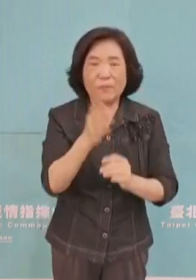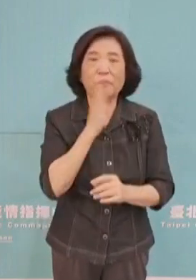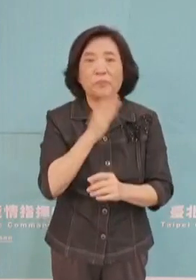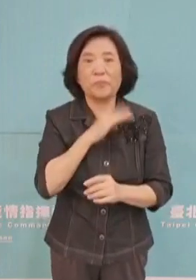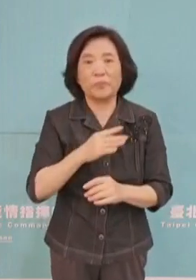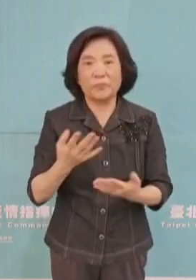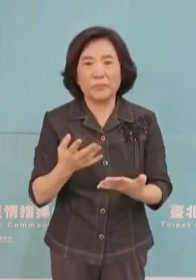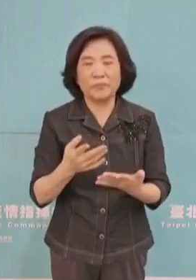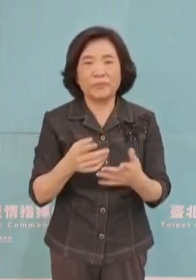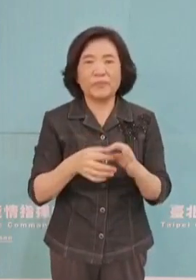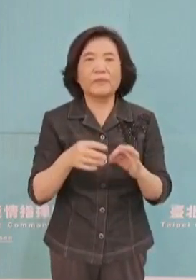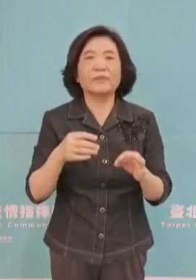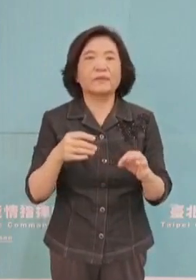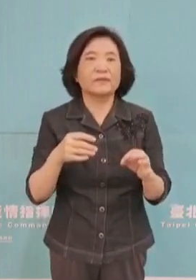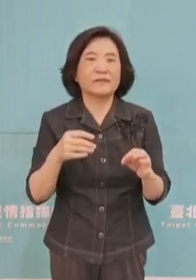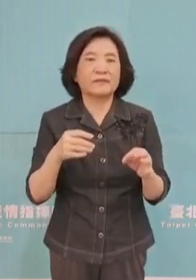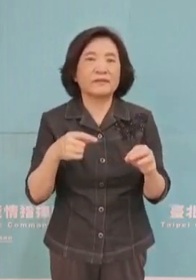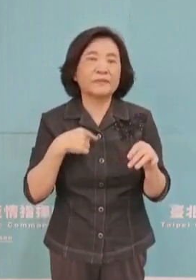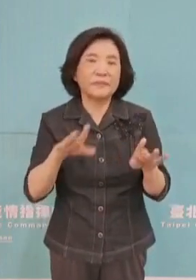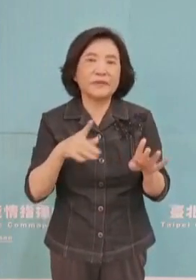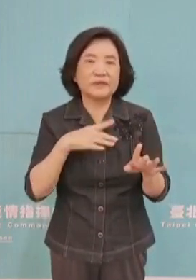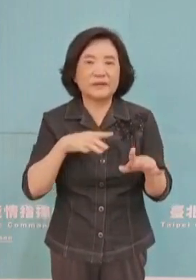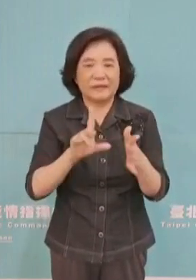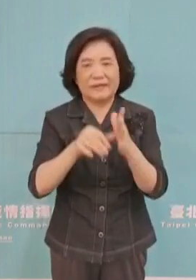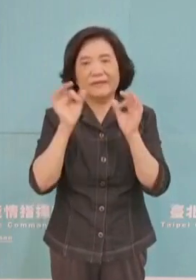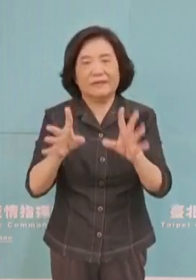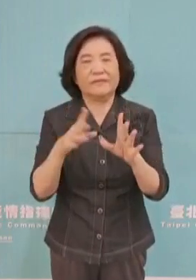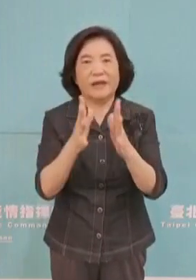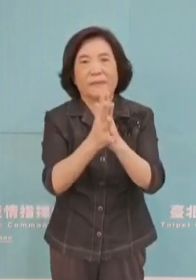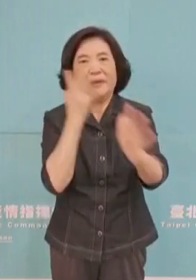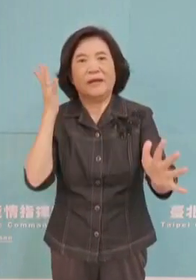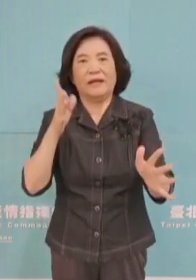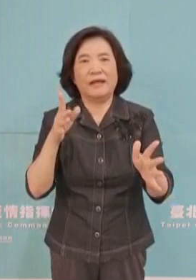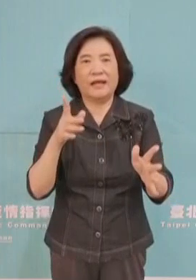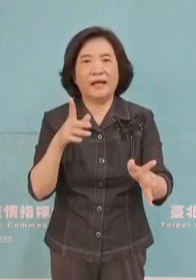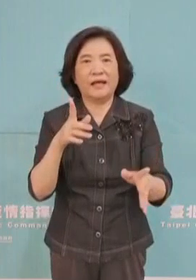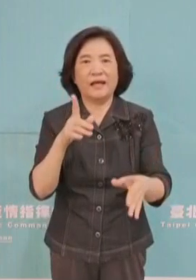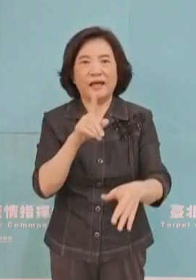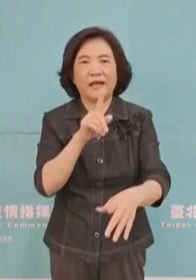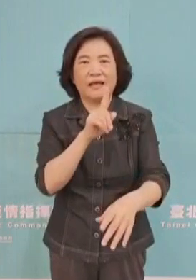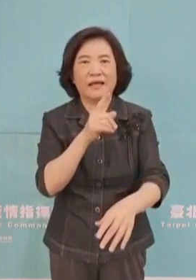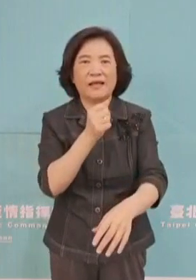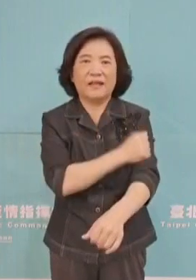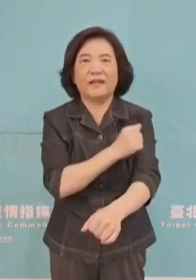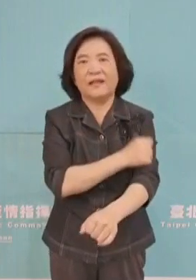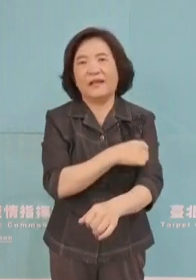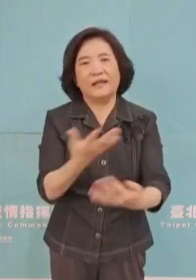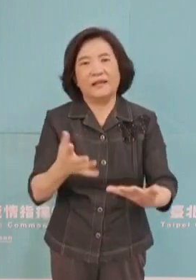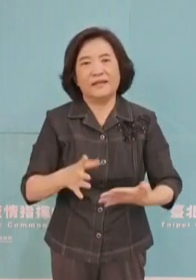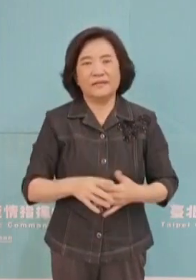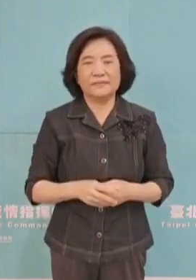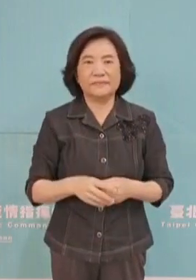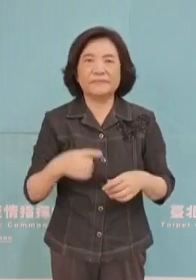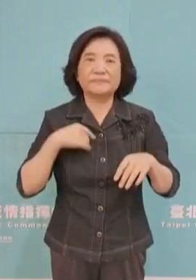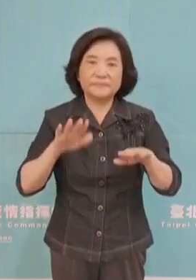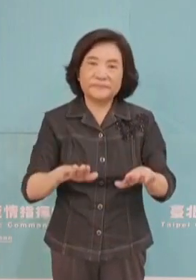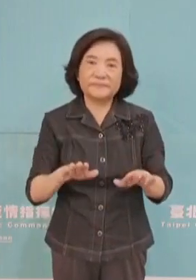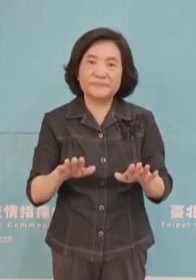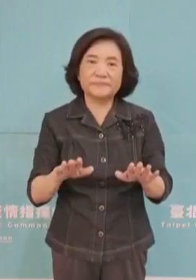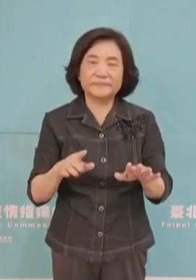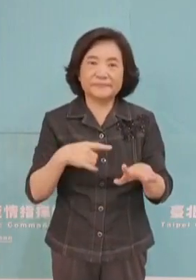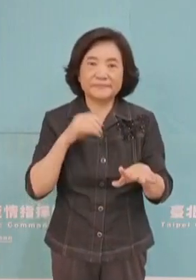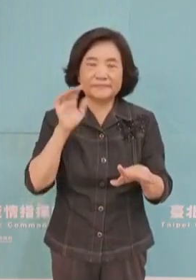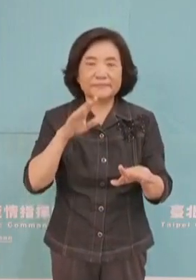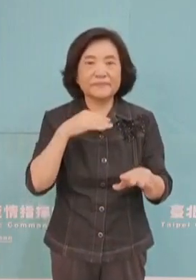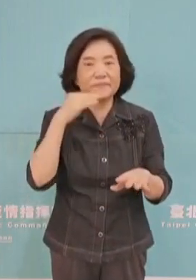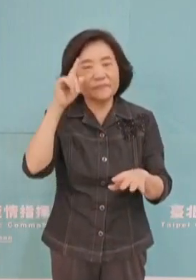始了，不可能。啊，所以你也不用浪费排队那2个钟头。所以结论就是，在